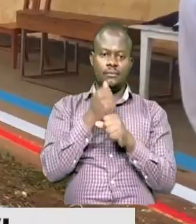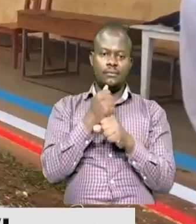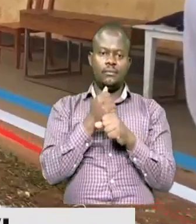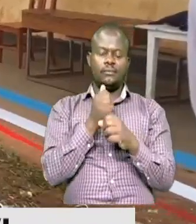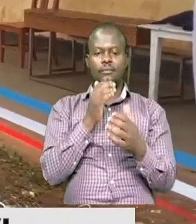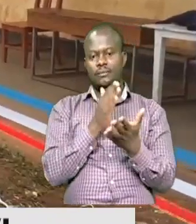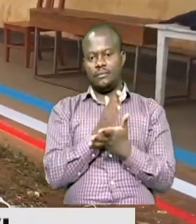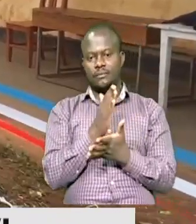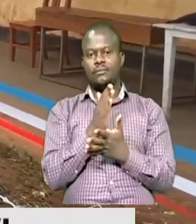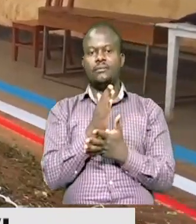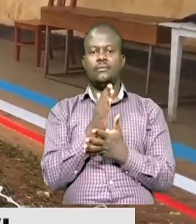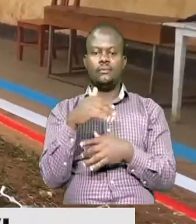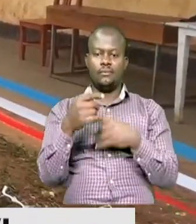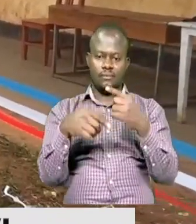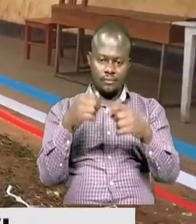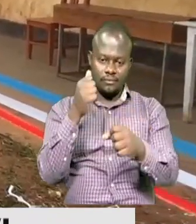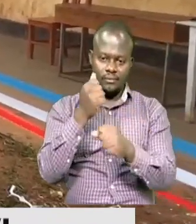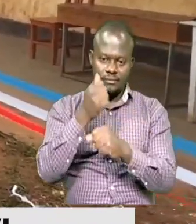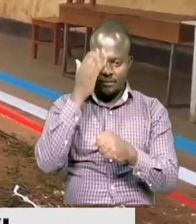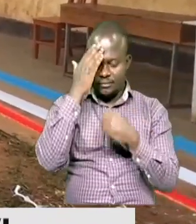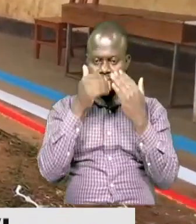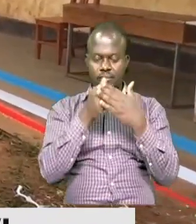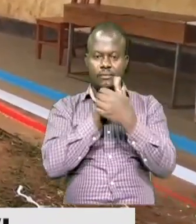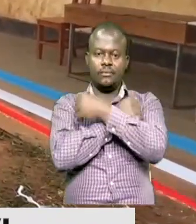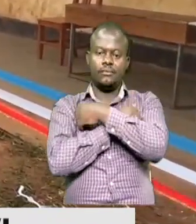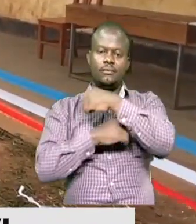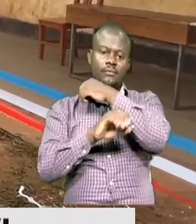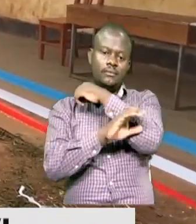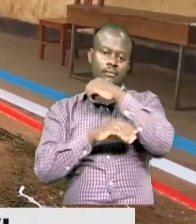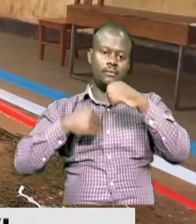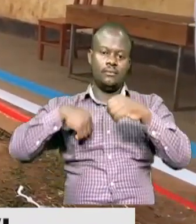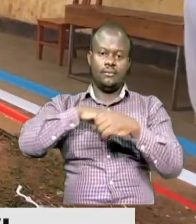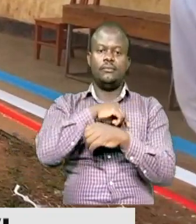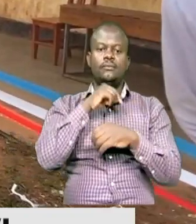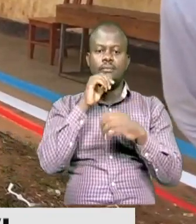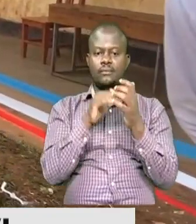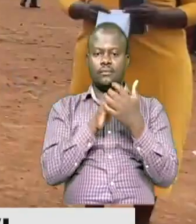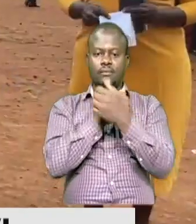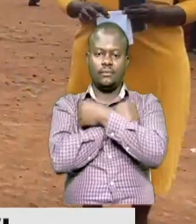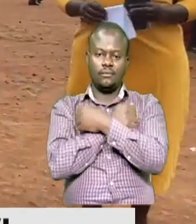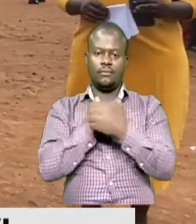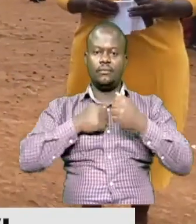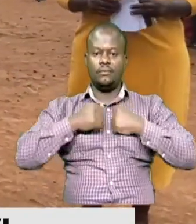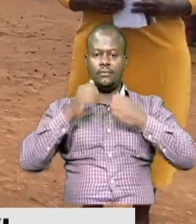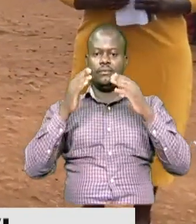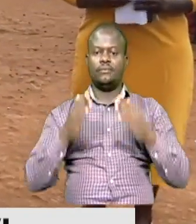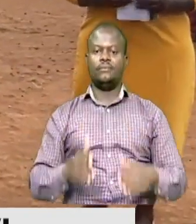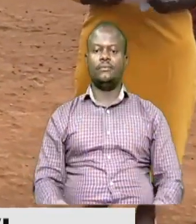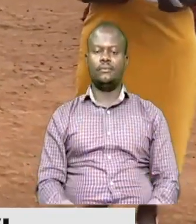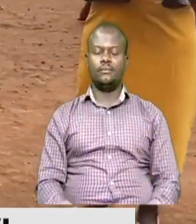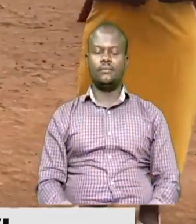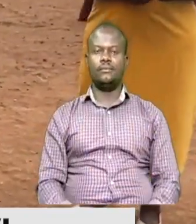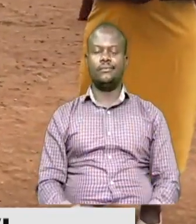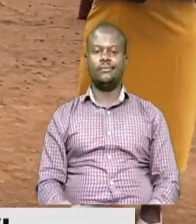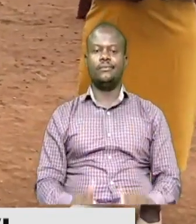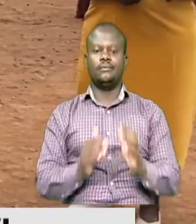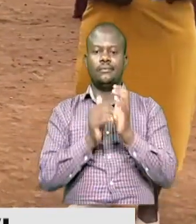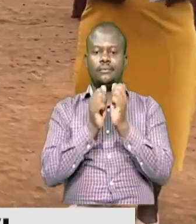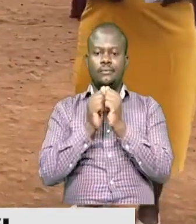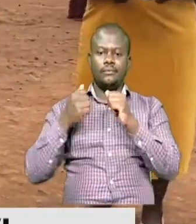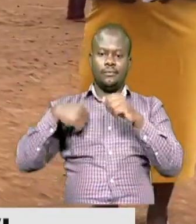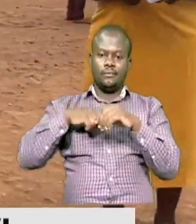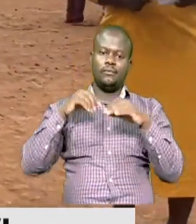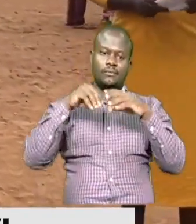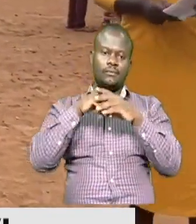rwose agikomeza kubikora kubera gukunda igihugu cyacu, akunzwe n'abanyarwanda. Turi kumwe kandi n'abitabiriye